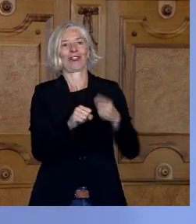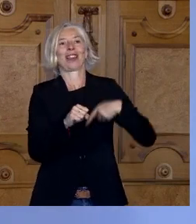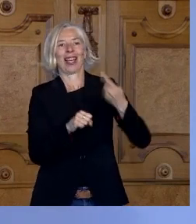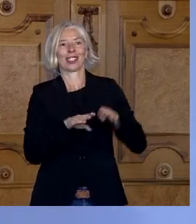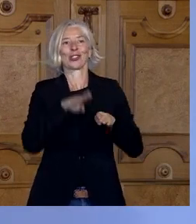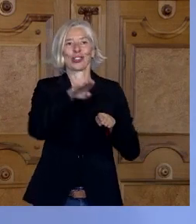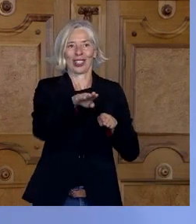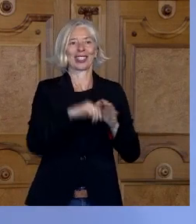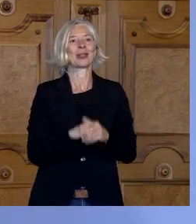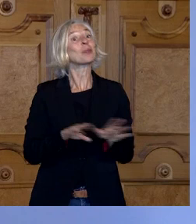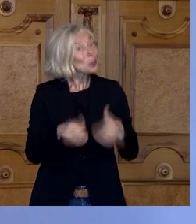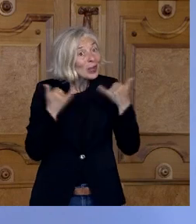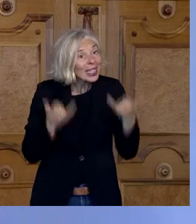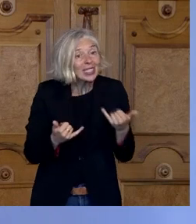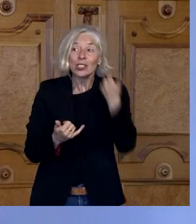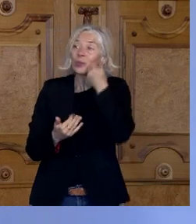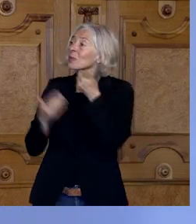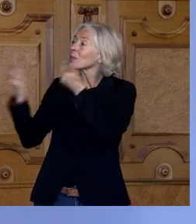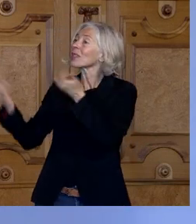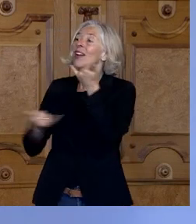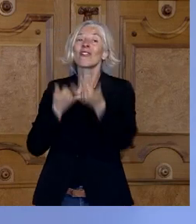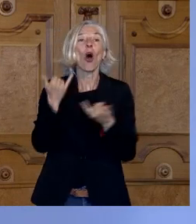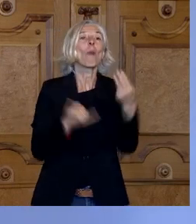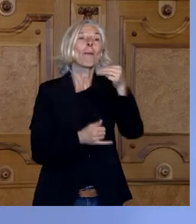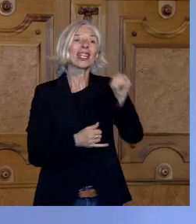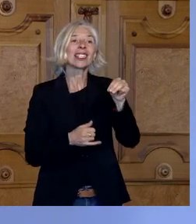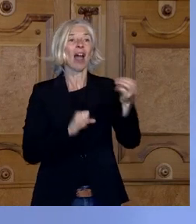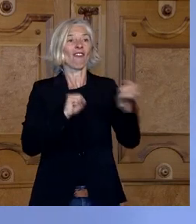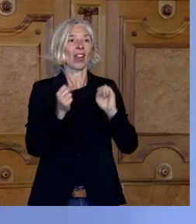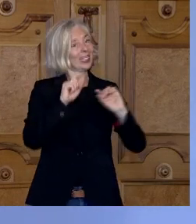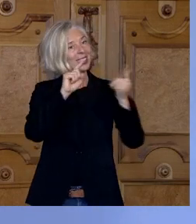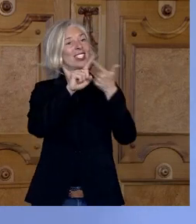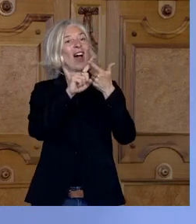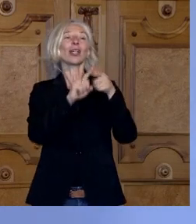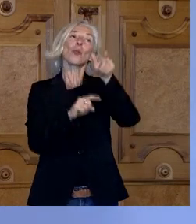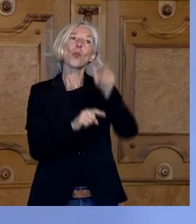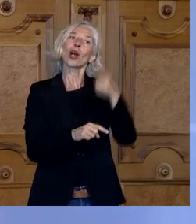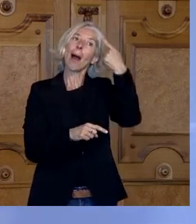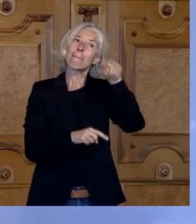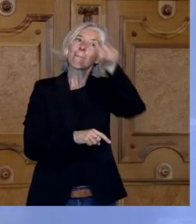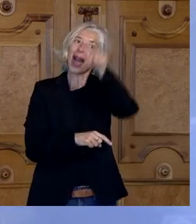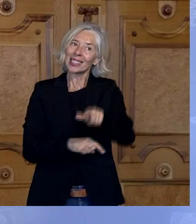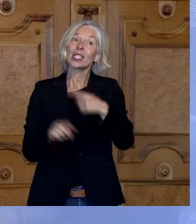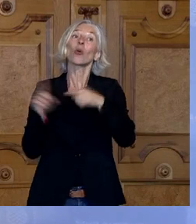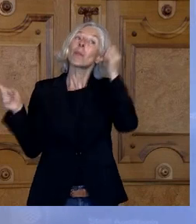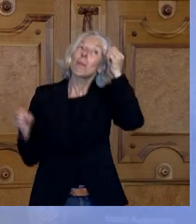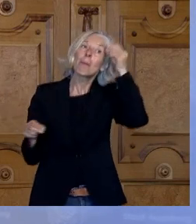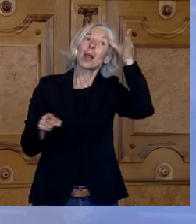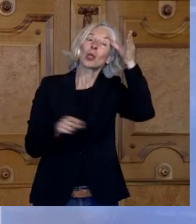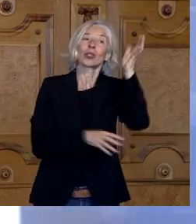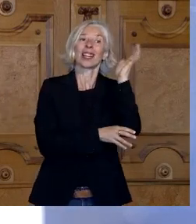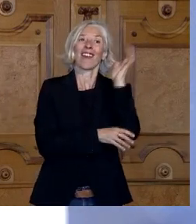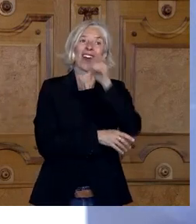Und jetzt darf ich an Martina Wild übergeben, unsere zweite Bürgermeisterin und unsere Bildungsreferentin, die was zu